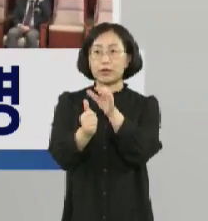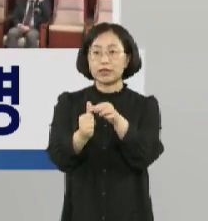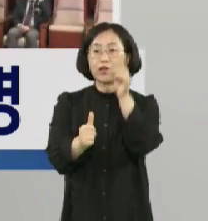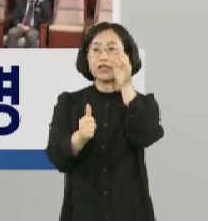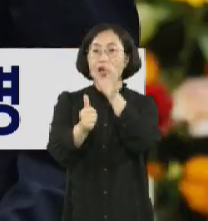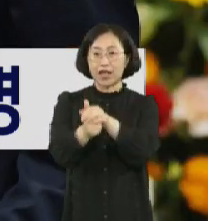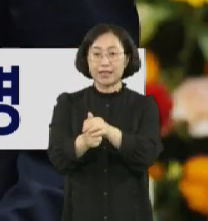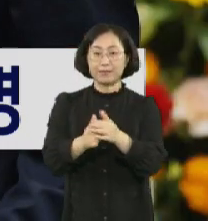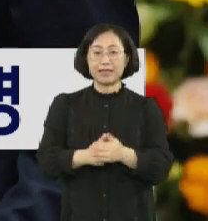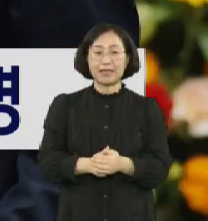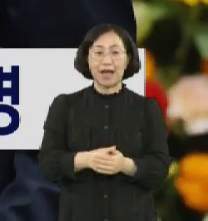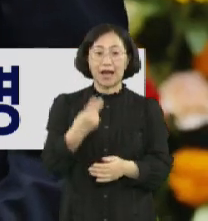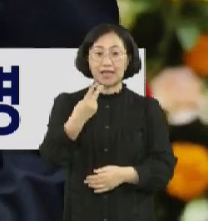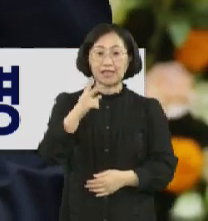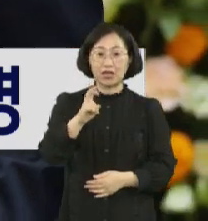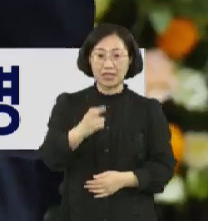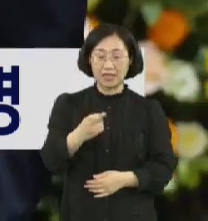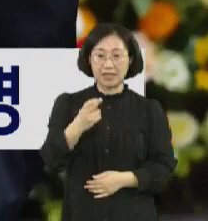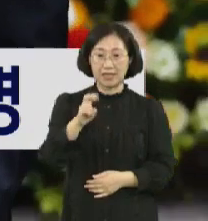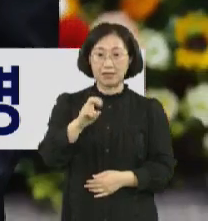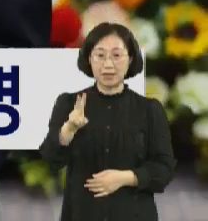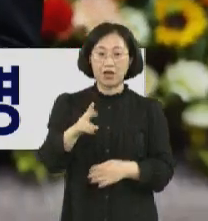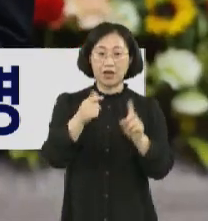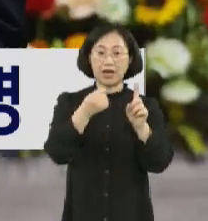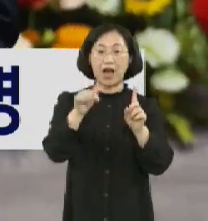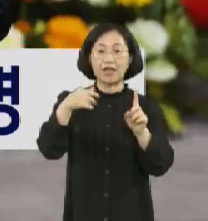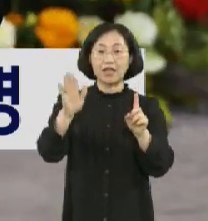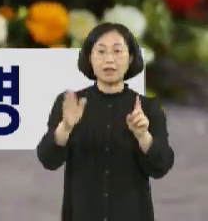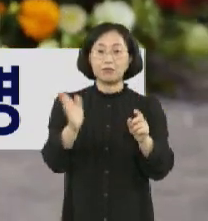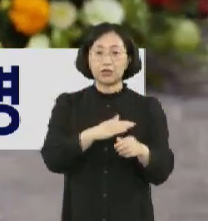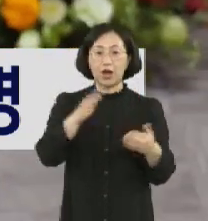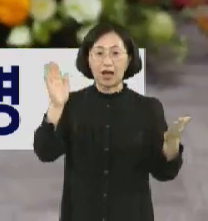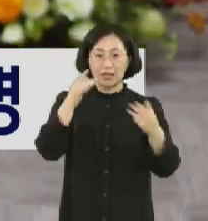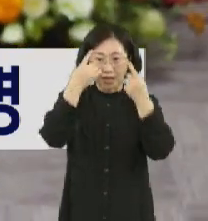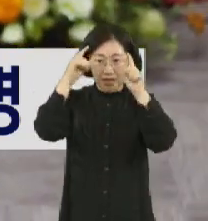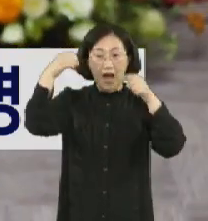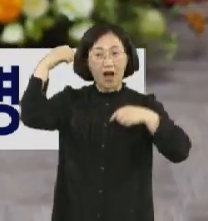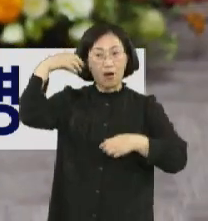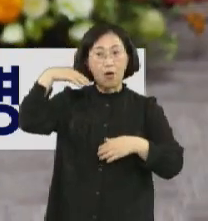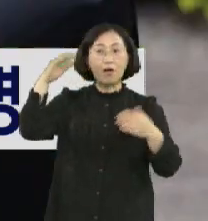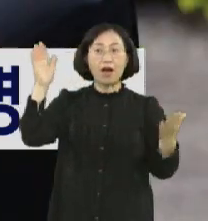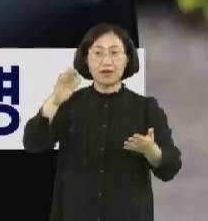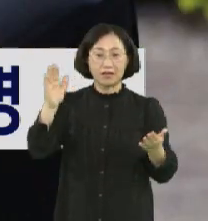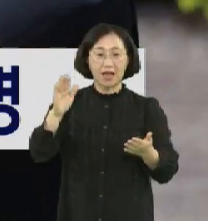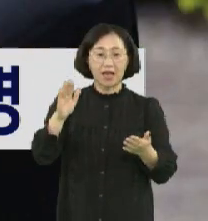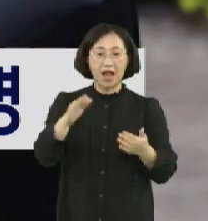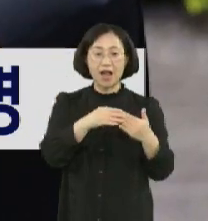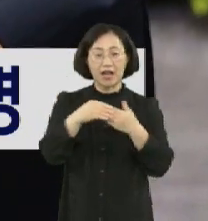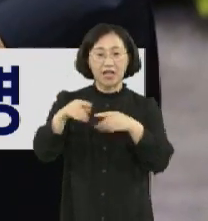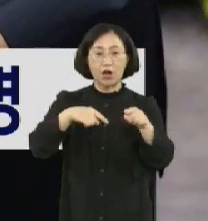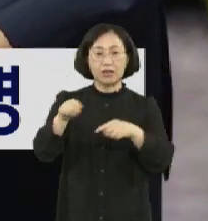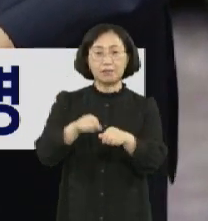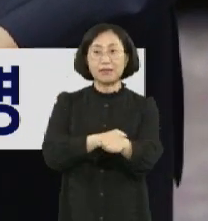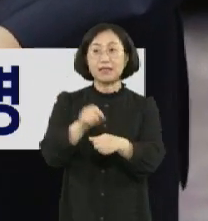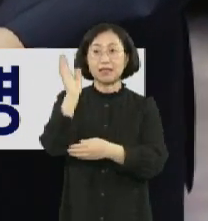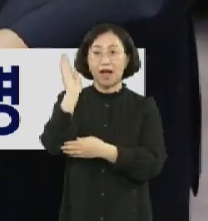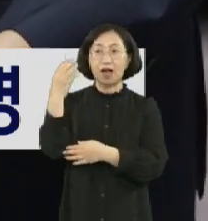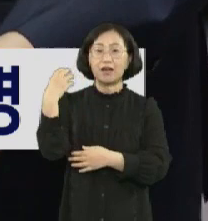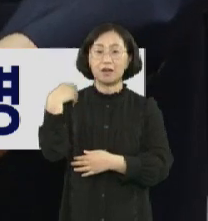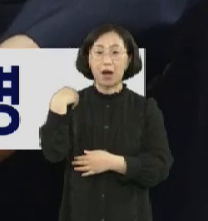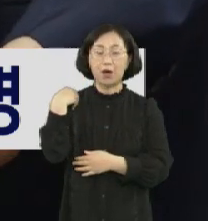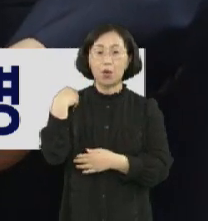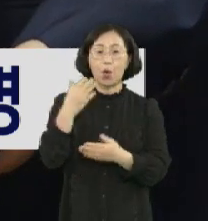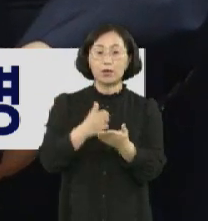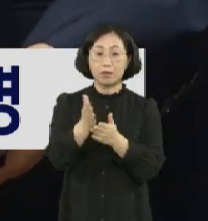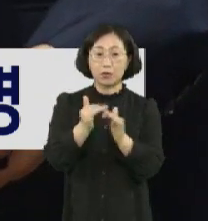조수미 교수는 이에 따라 2022년 1학기부터 학부생과 대학원생을 대상으로 하는 리더십 특강을 맞고 교내외